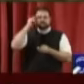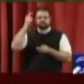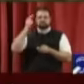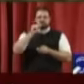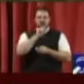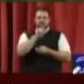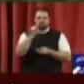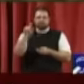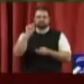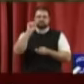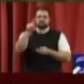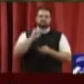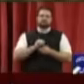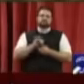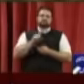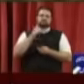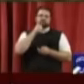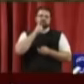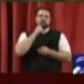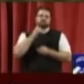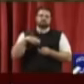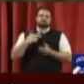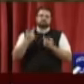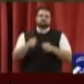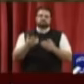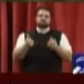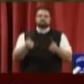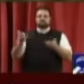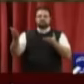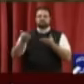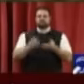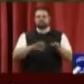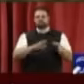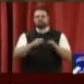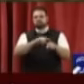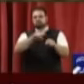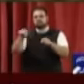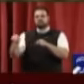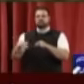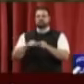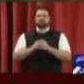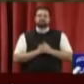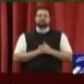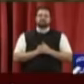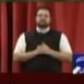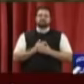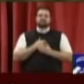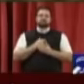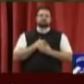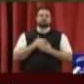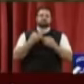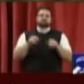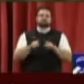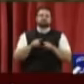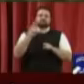avem de făcut. Iar apa e tot ceea ce vine pe lângă. Da? Sau poți să devii ca